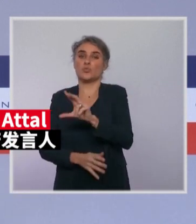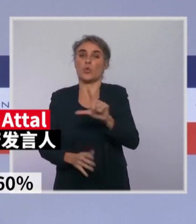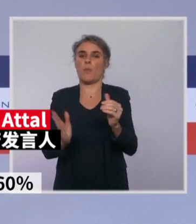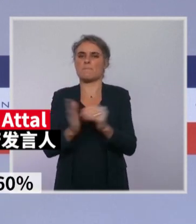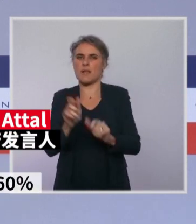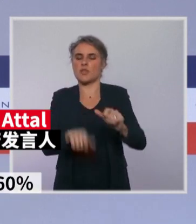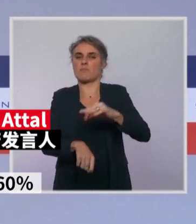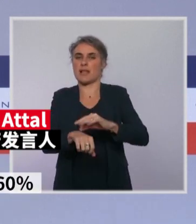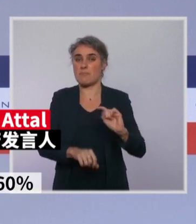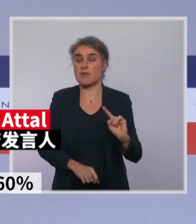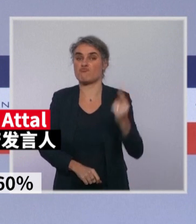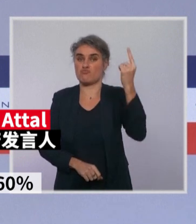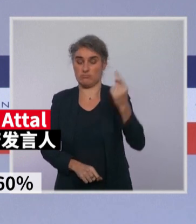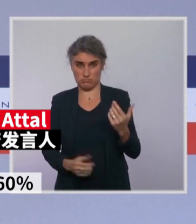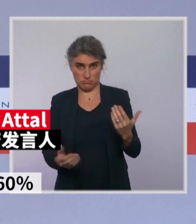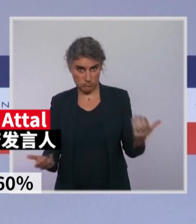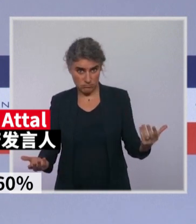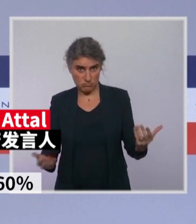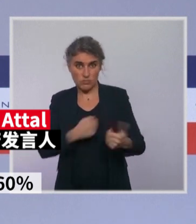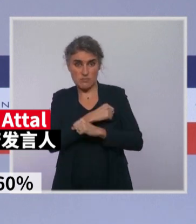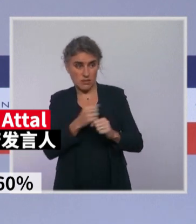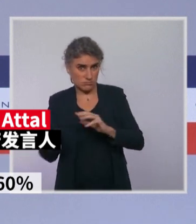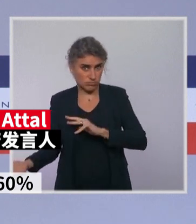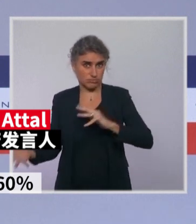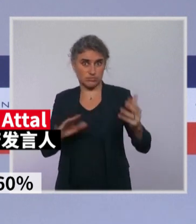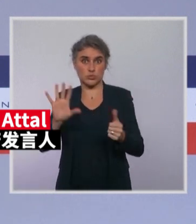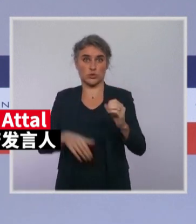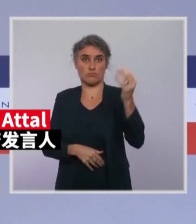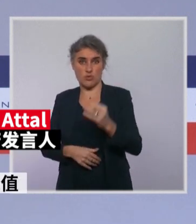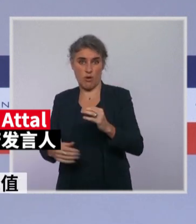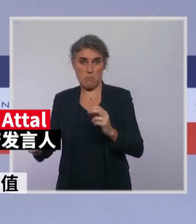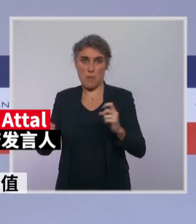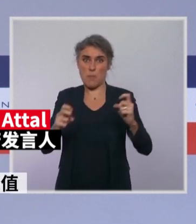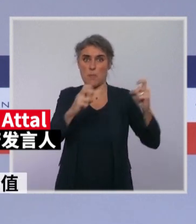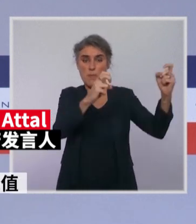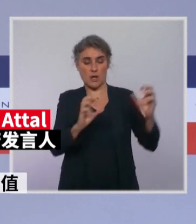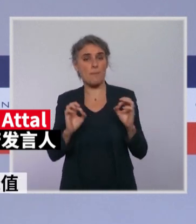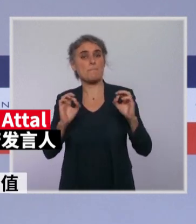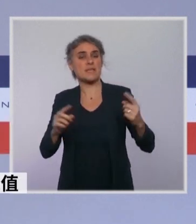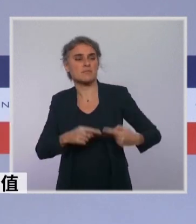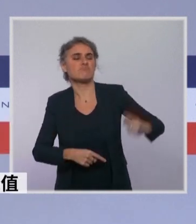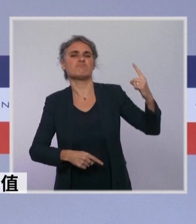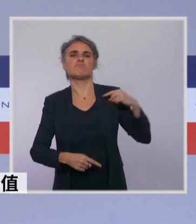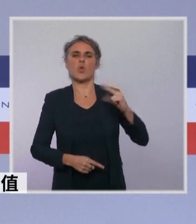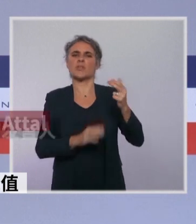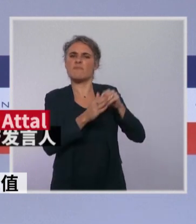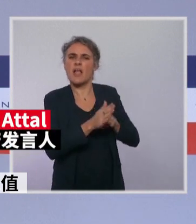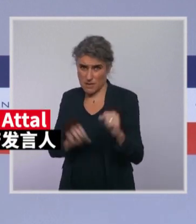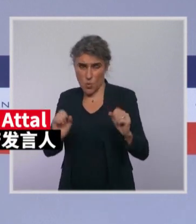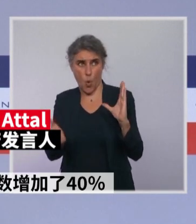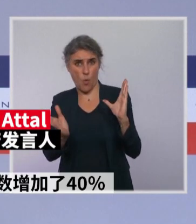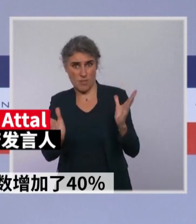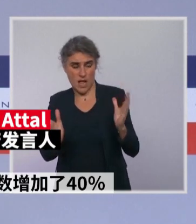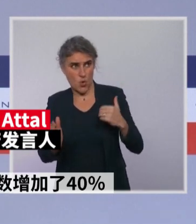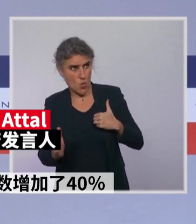soit une augmentation de 60% par semaine, qui nous rapproche du niveau que nous avions atteint lors du pic de la 3e vague.